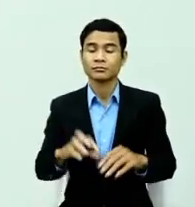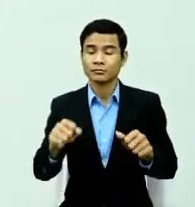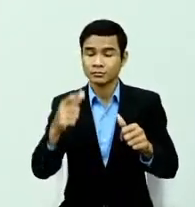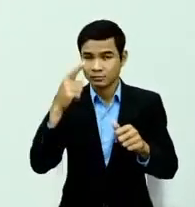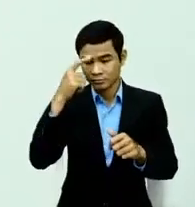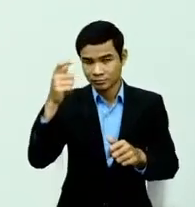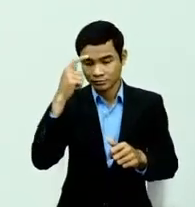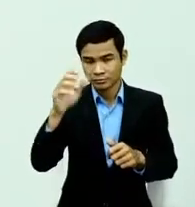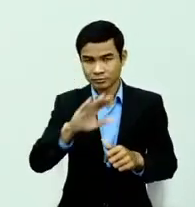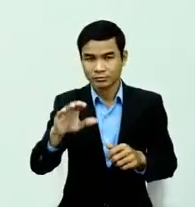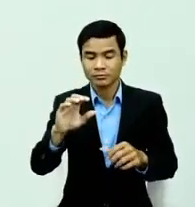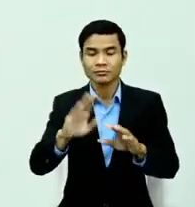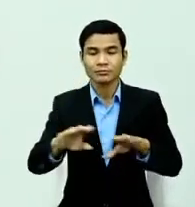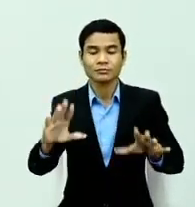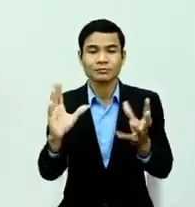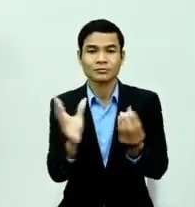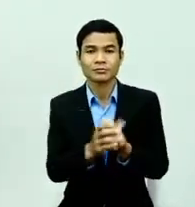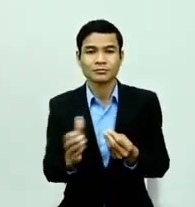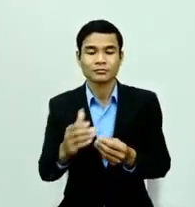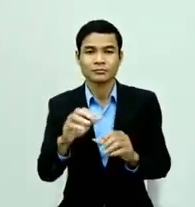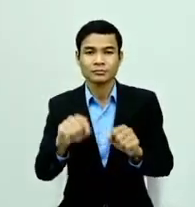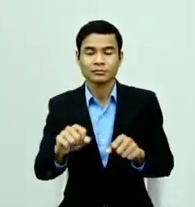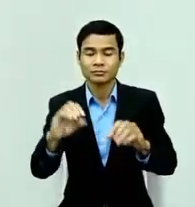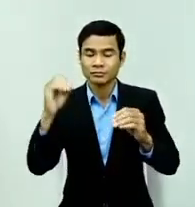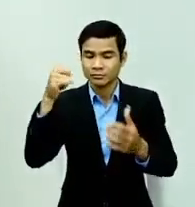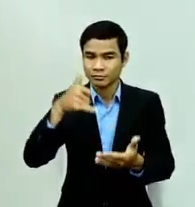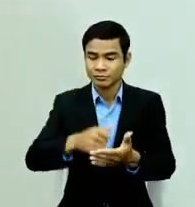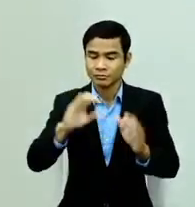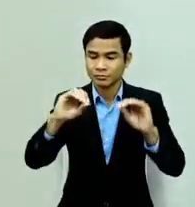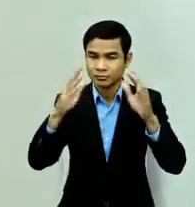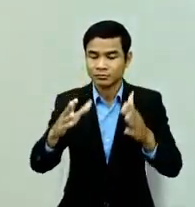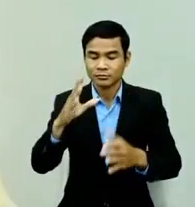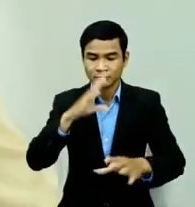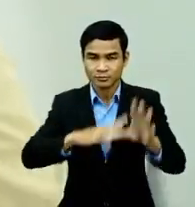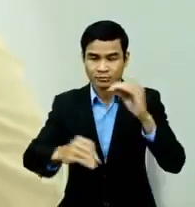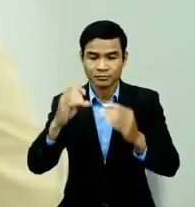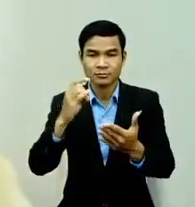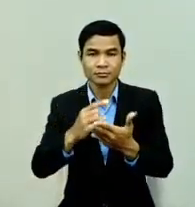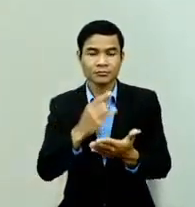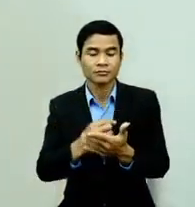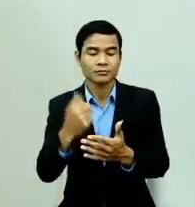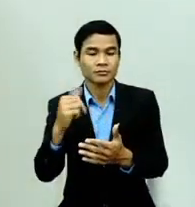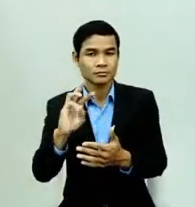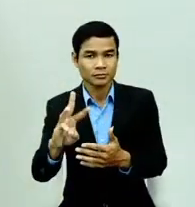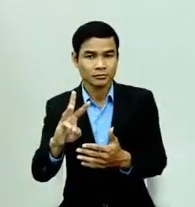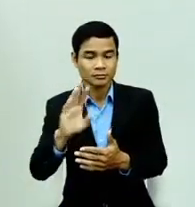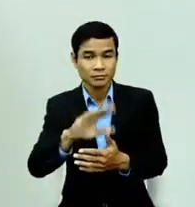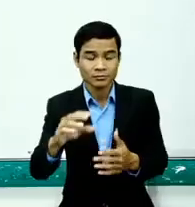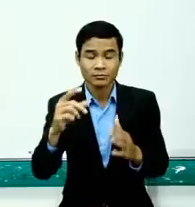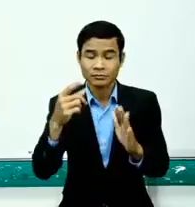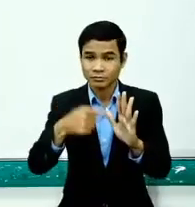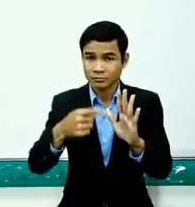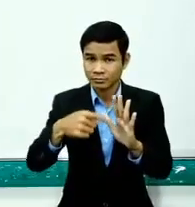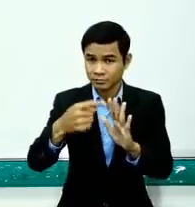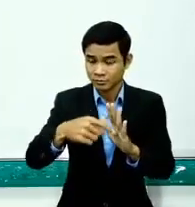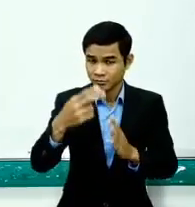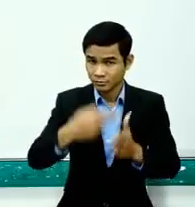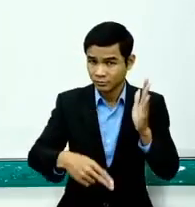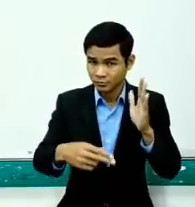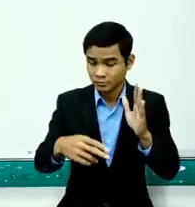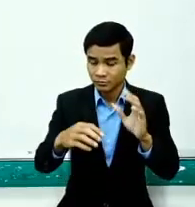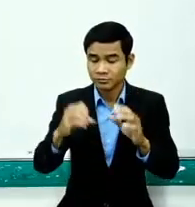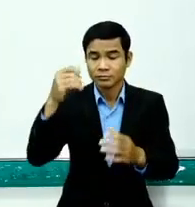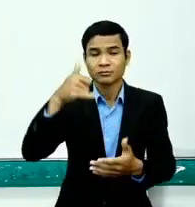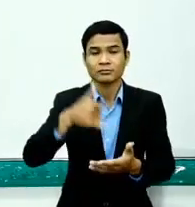ឆ្លាតឆ្លាតណាកូនកូនរបស់អ្នកគ្រូអញ្ចឹងថ្ងៃនេះអ្នកគ្រូរៀនមេរៀនទី3ស្រៈអ្វីដែរកូនចា